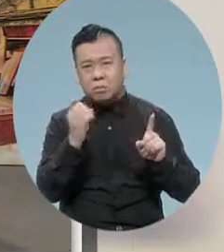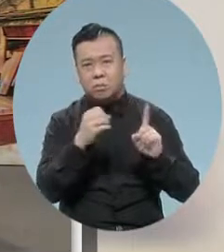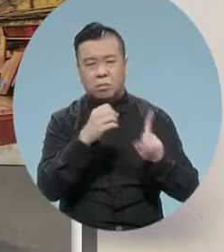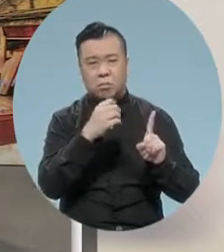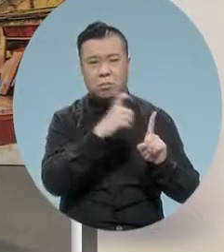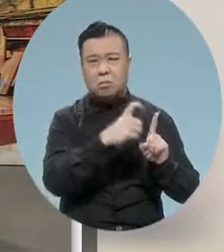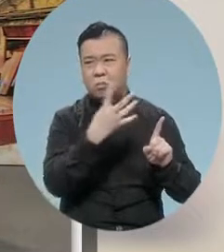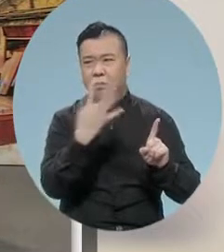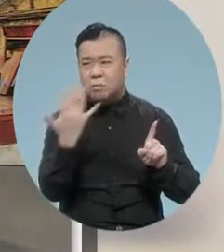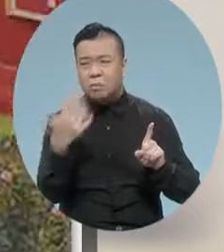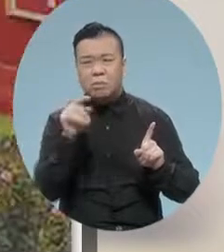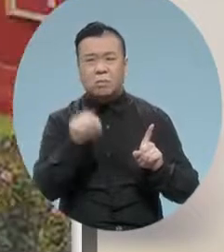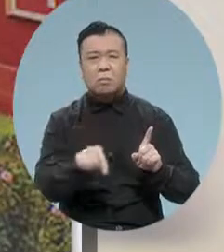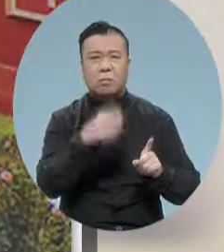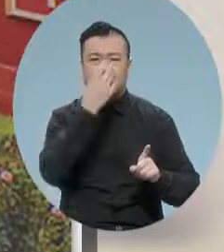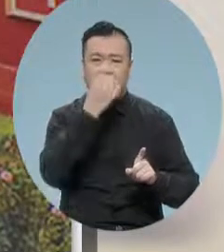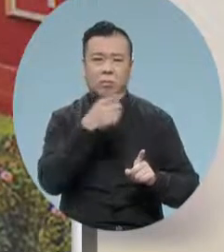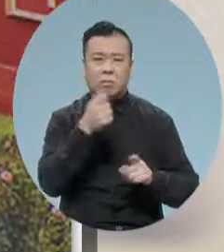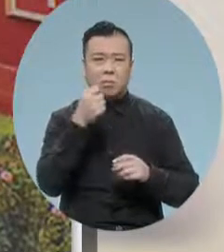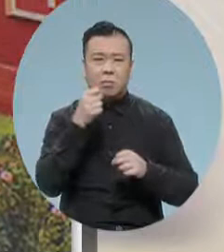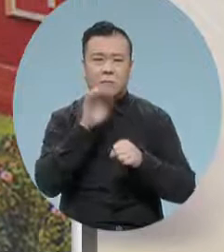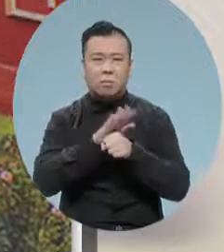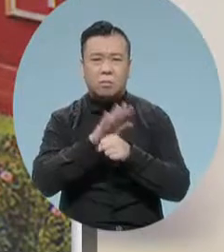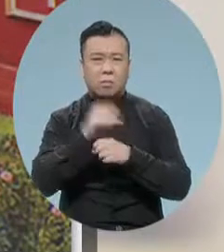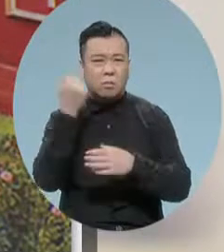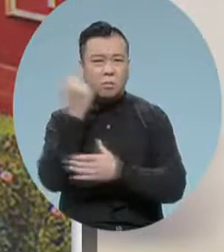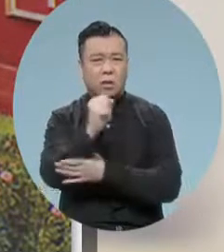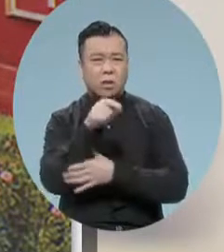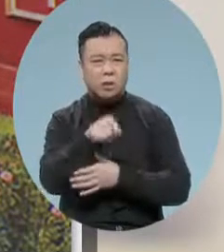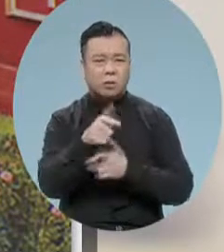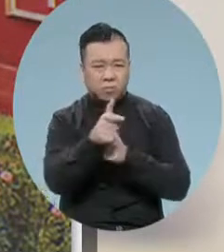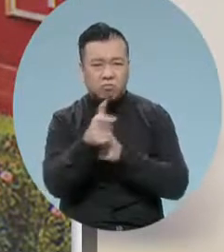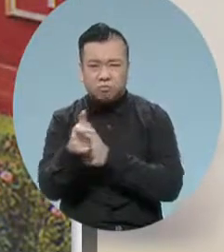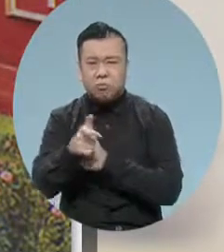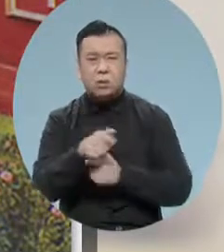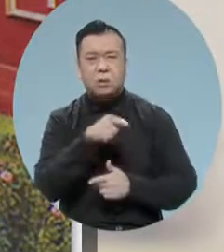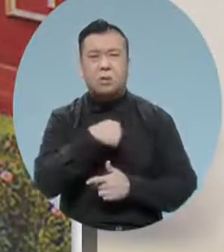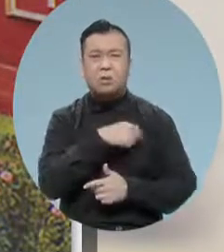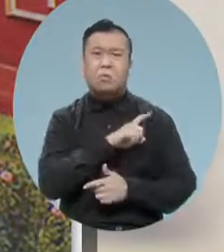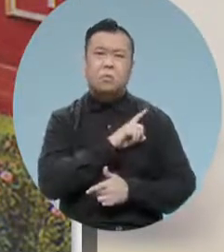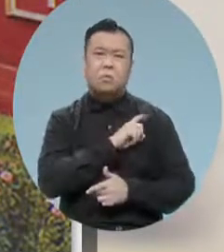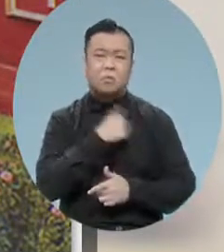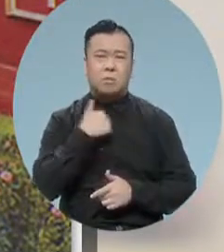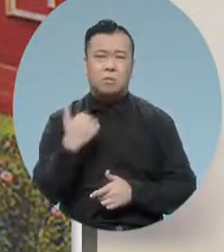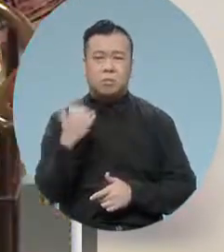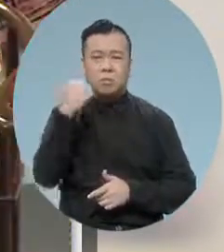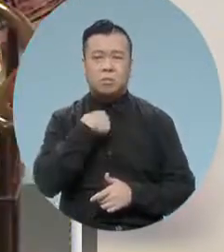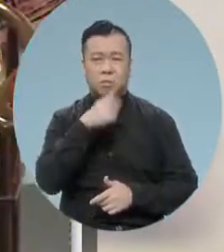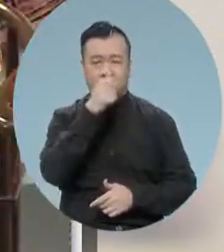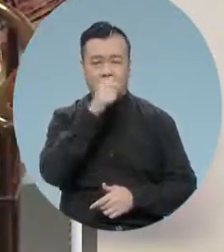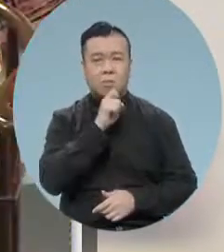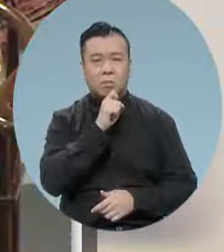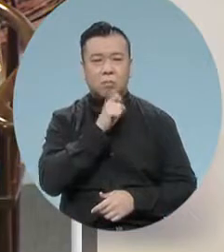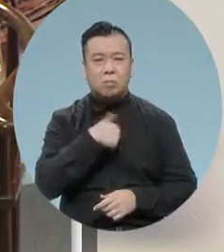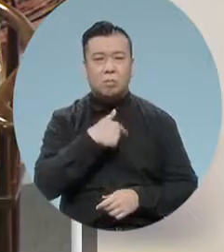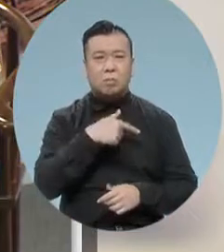1930-40年代喺香港嘅抗日運動入邊嘅一支遊擊隊咧，我自己自細係好感興趣。我從我